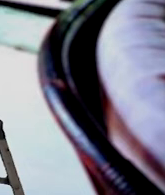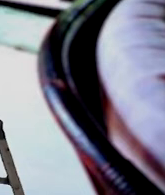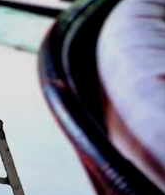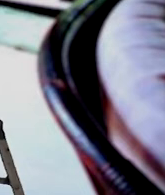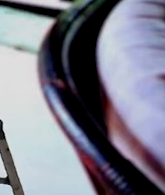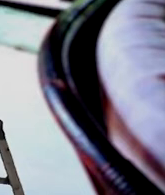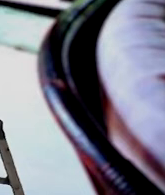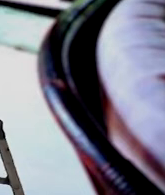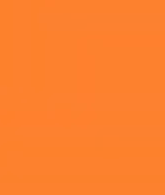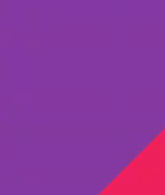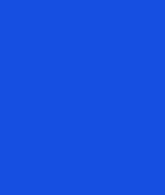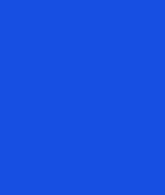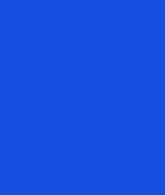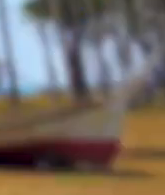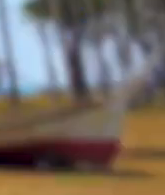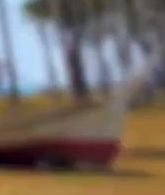permainan gambus.